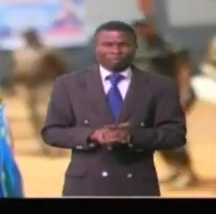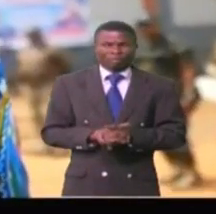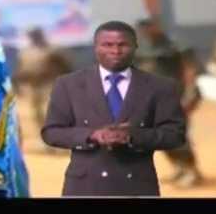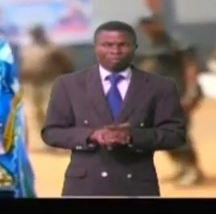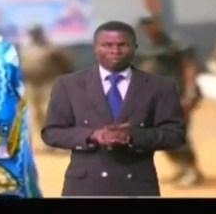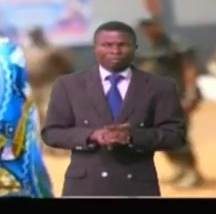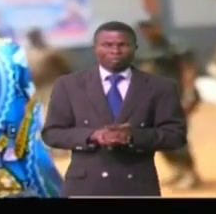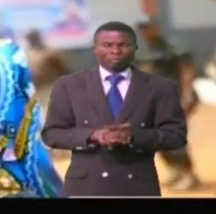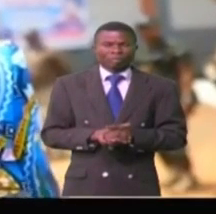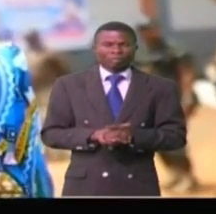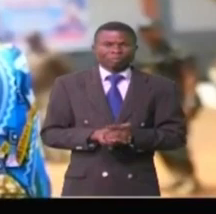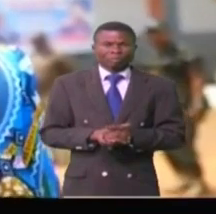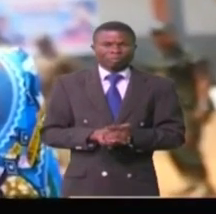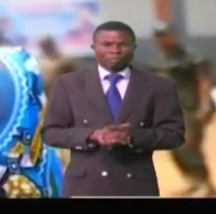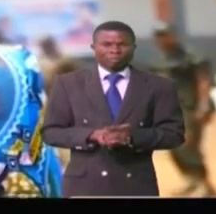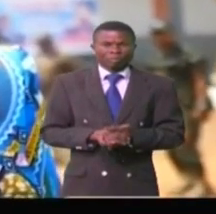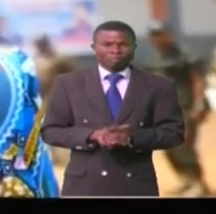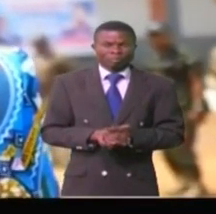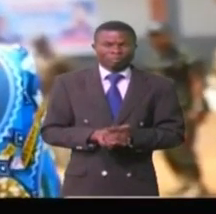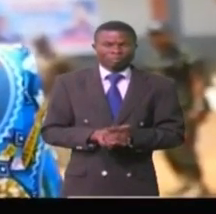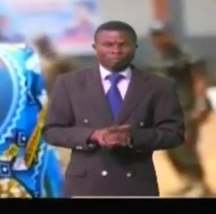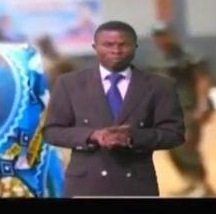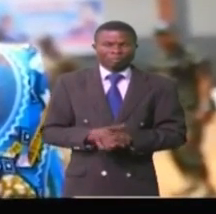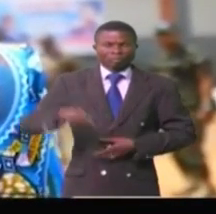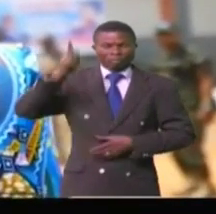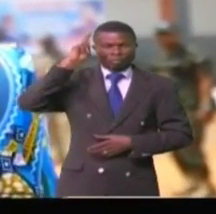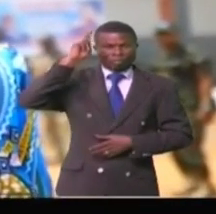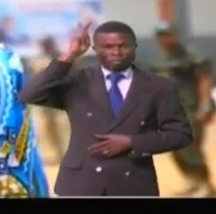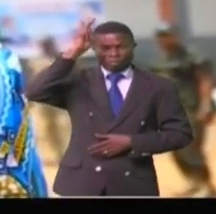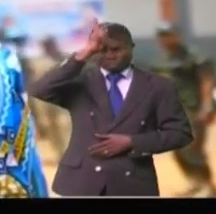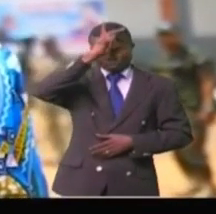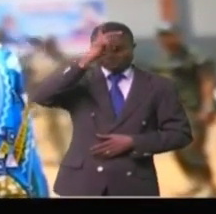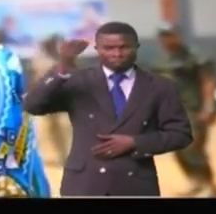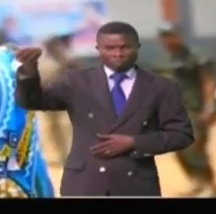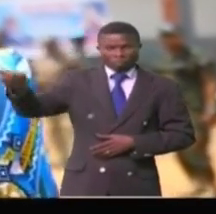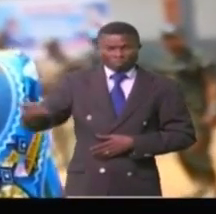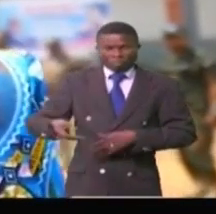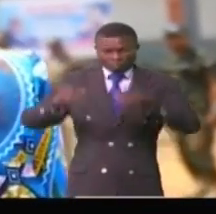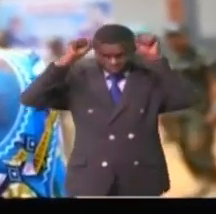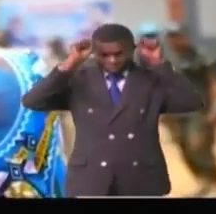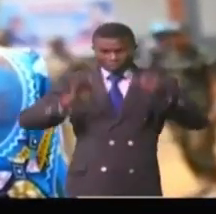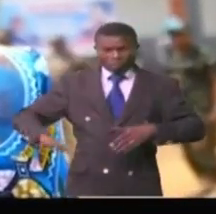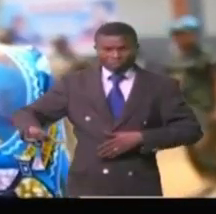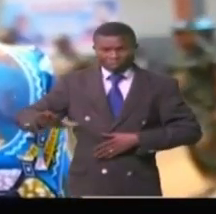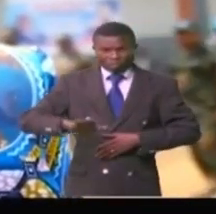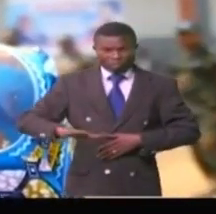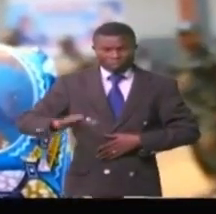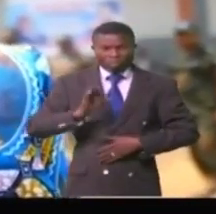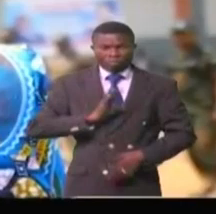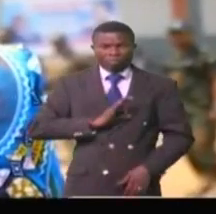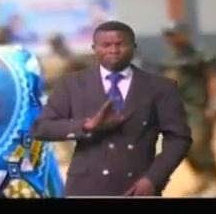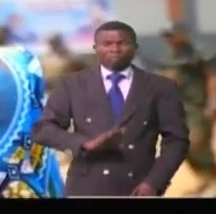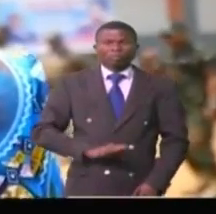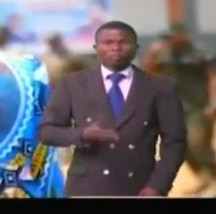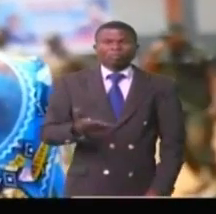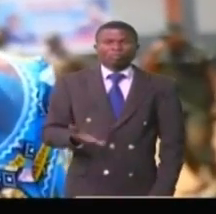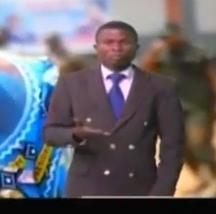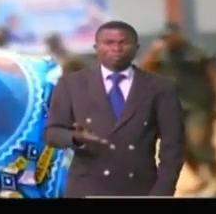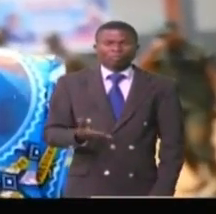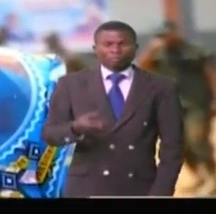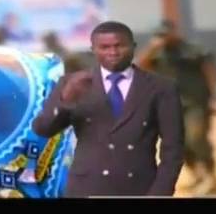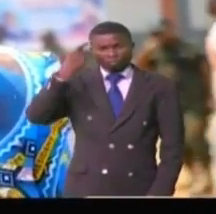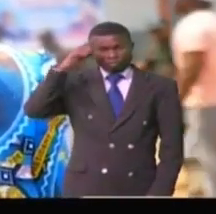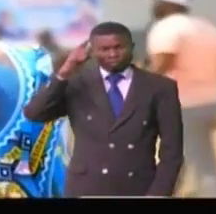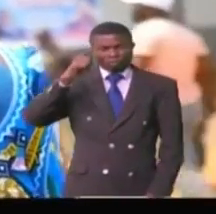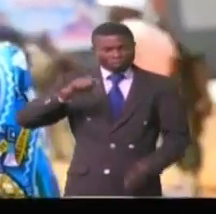Kassoumbalesa, aujourd'hui, est en ébullition, c'est le Haut-Katanga, et qui reçoit le chef de l'État, Félix Antoine Tshisekedi. C'est pour